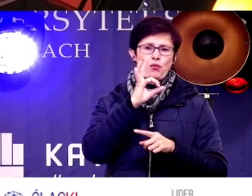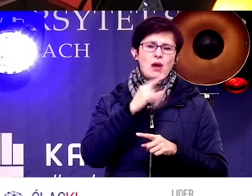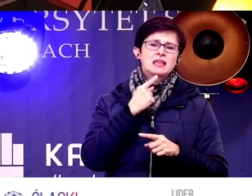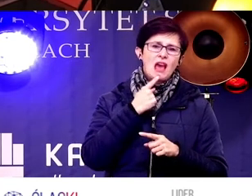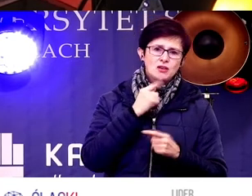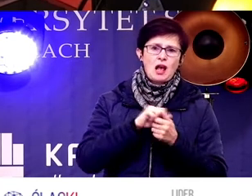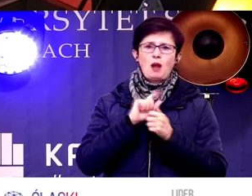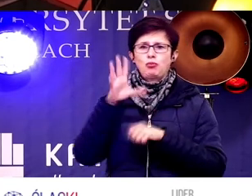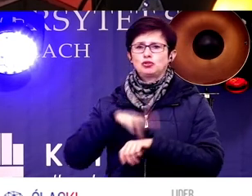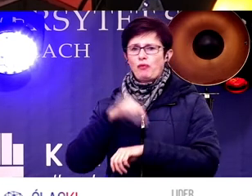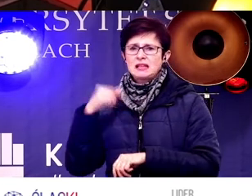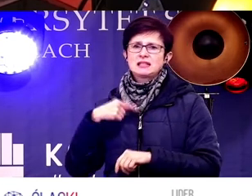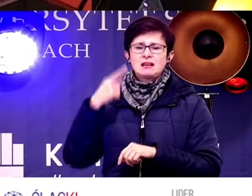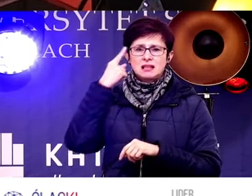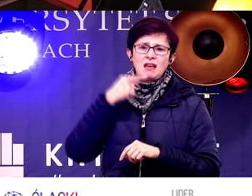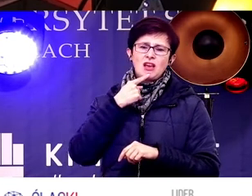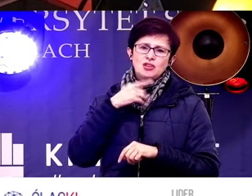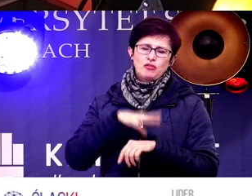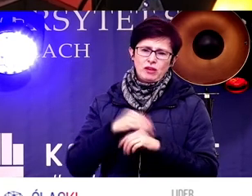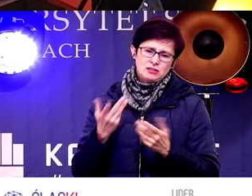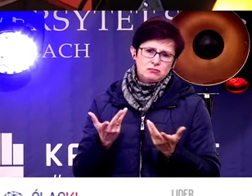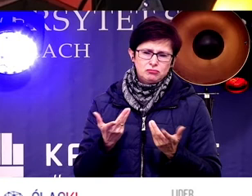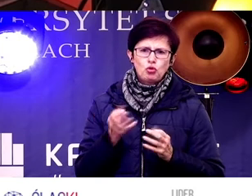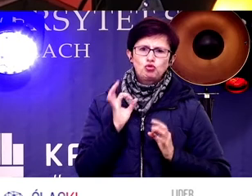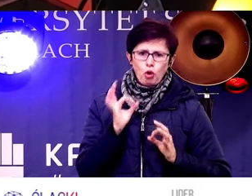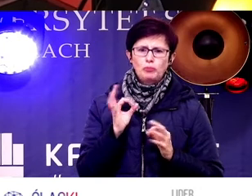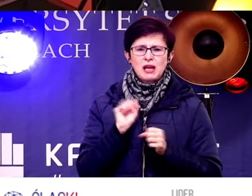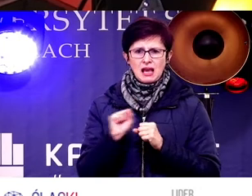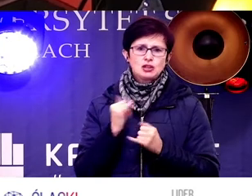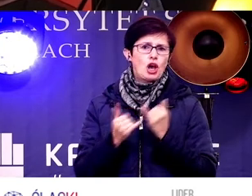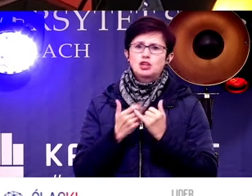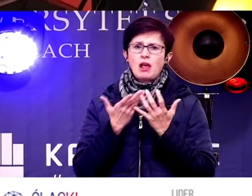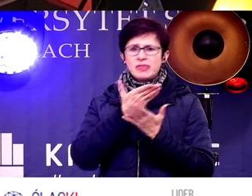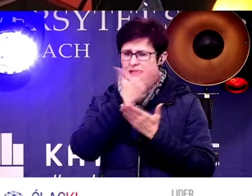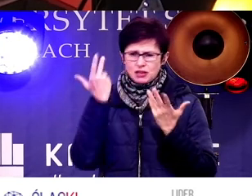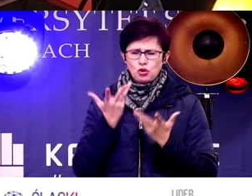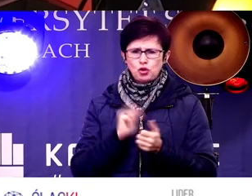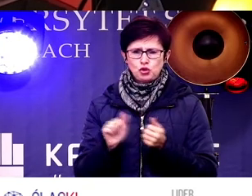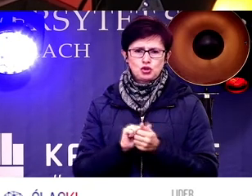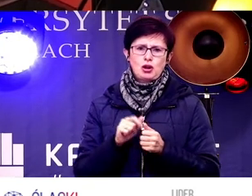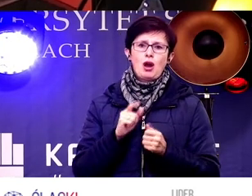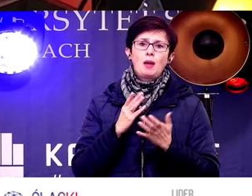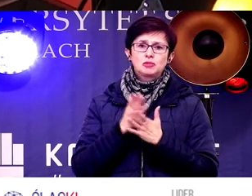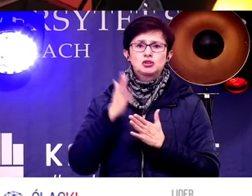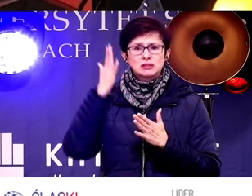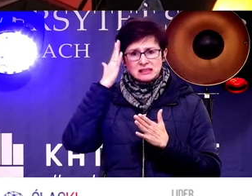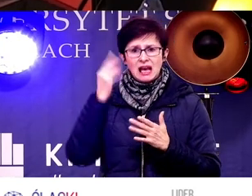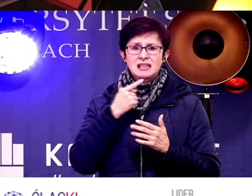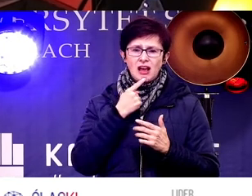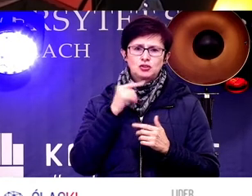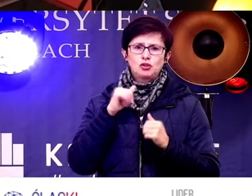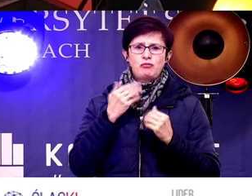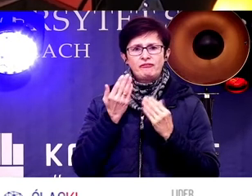wiem, szwedzki w Szwecji, czy już nie mówię o azjatyckich państwach, dlatego że to po prostu otwiera nowe możliwości i kontakty.